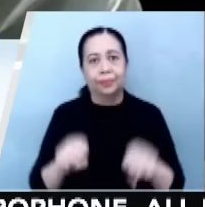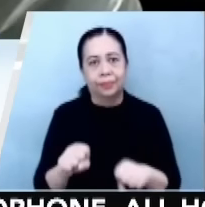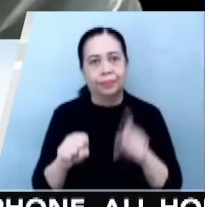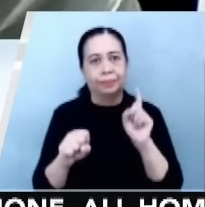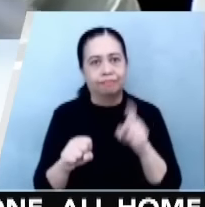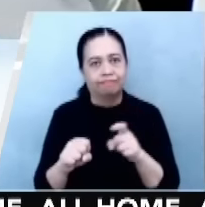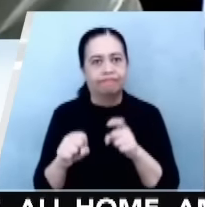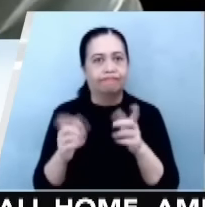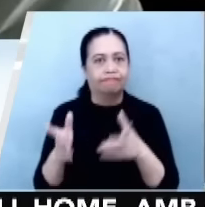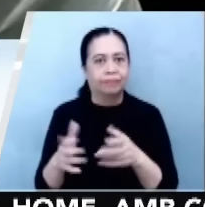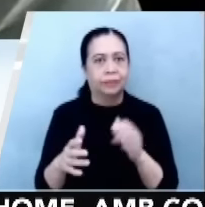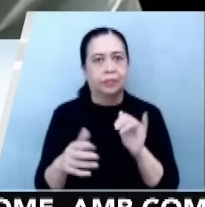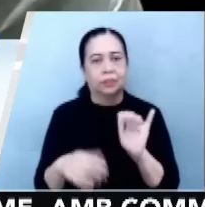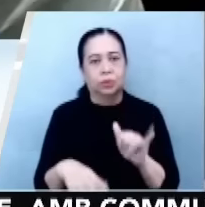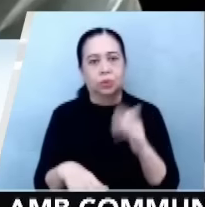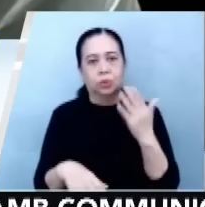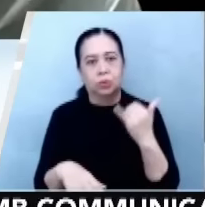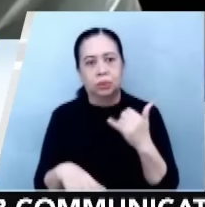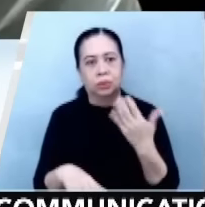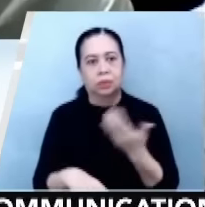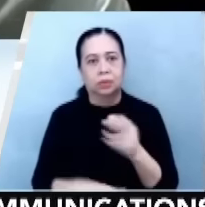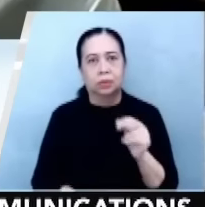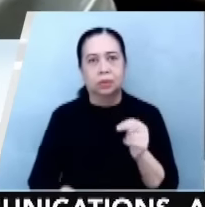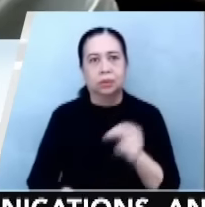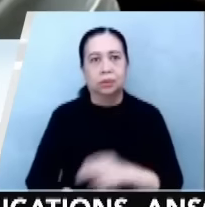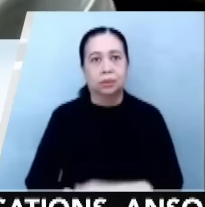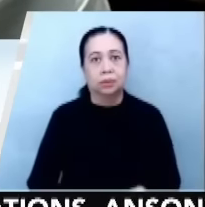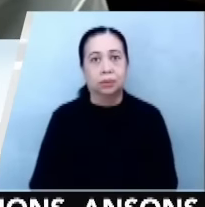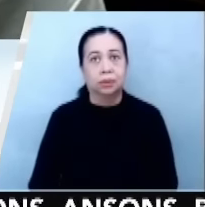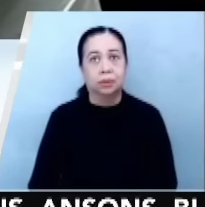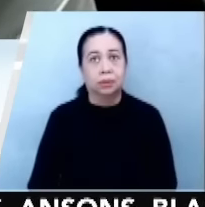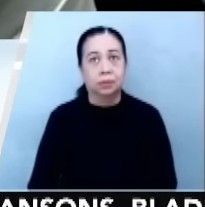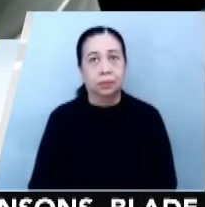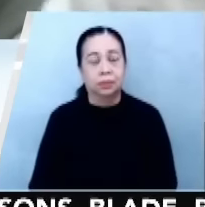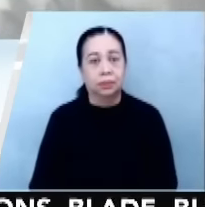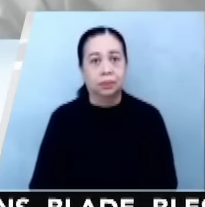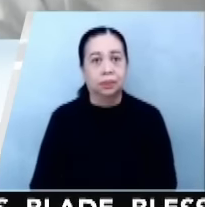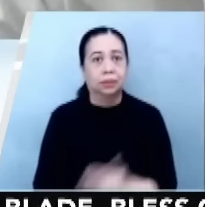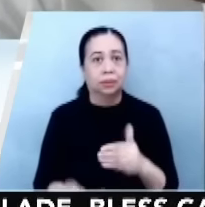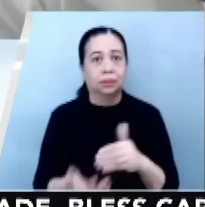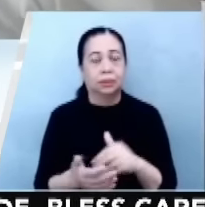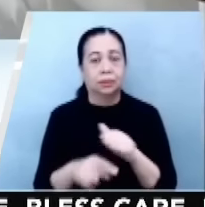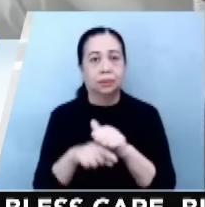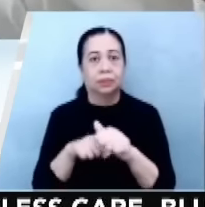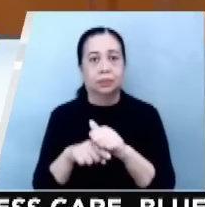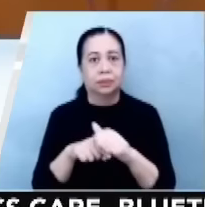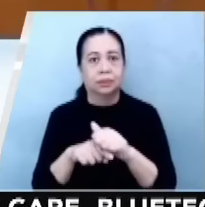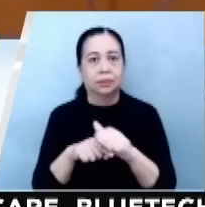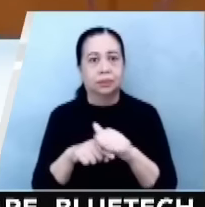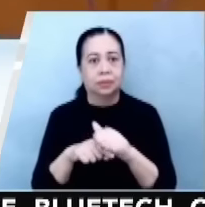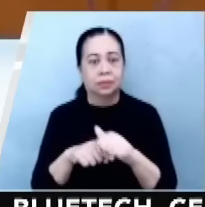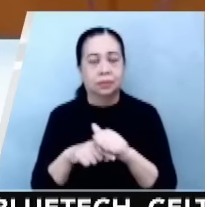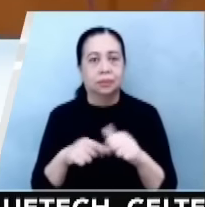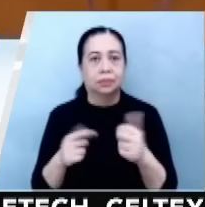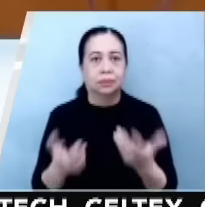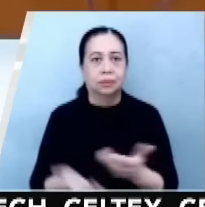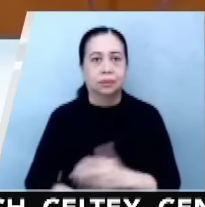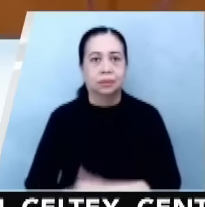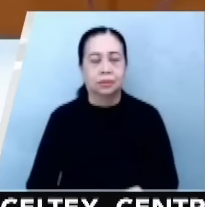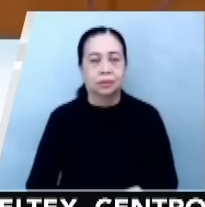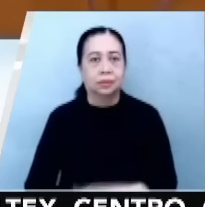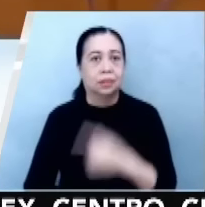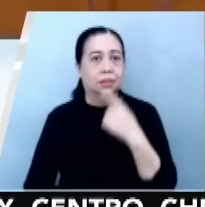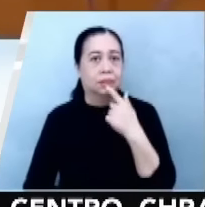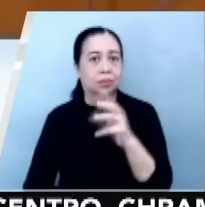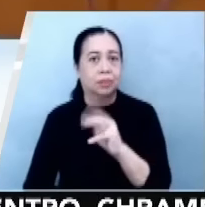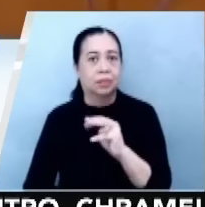why kailangan po talaga retraining is essential here. Sabi ng MMDA,